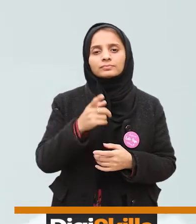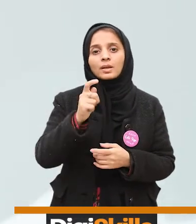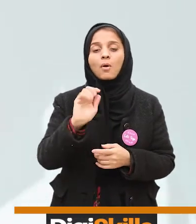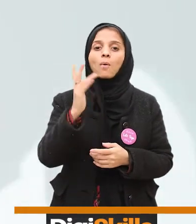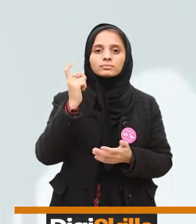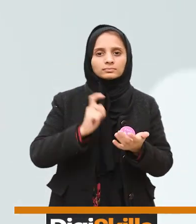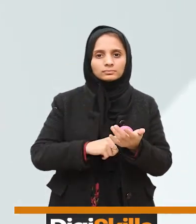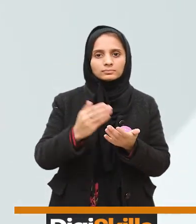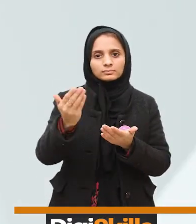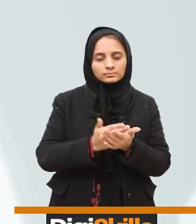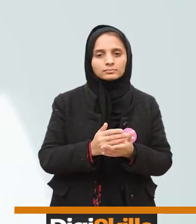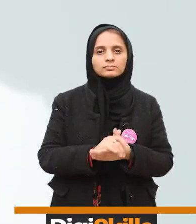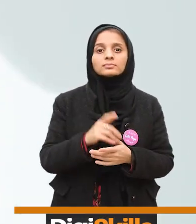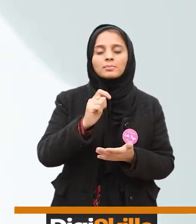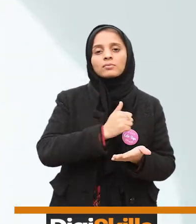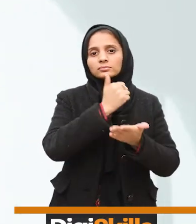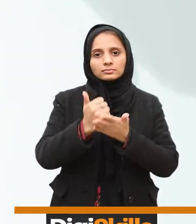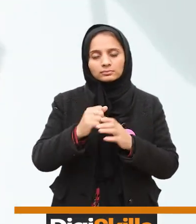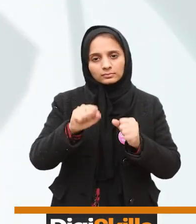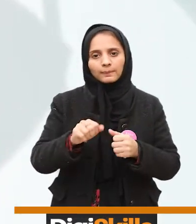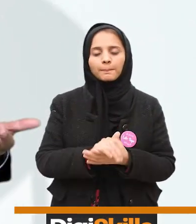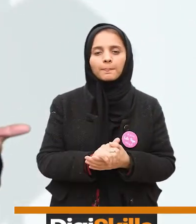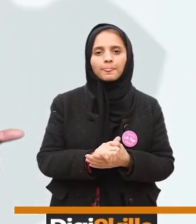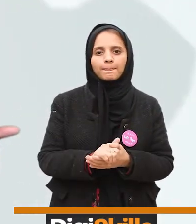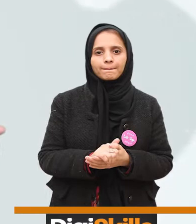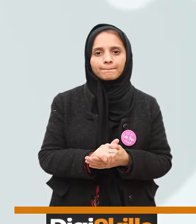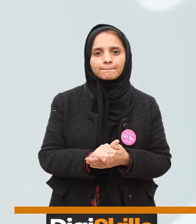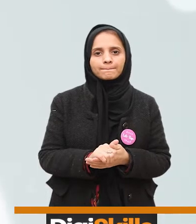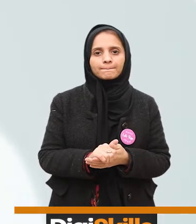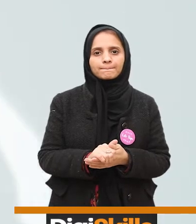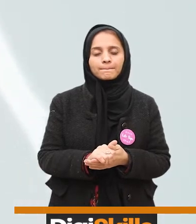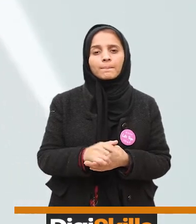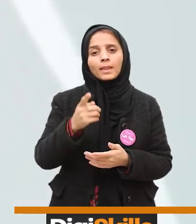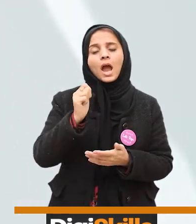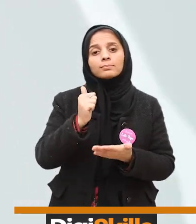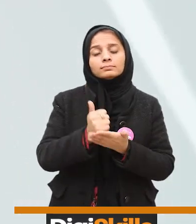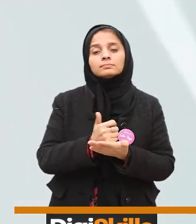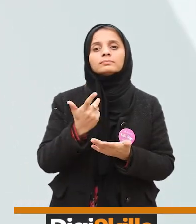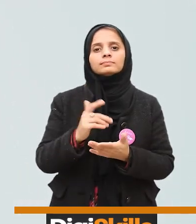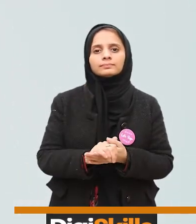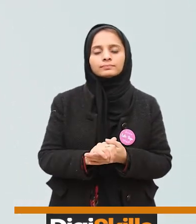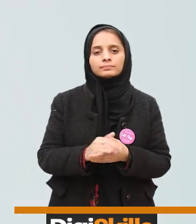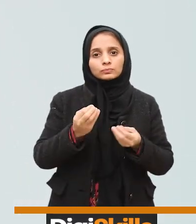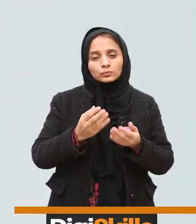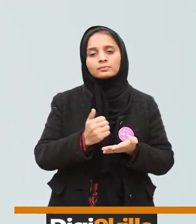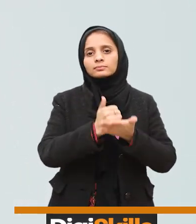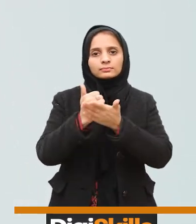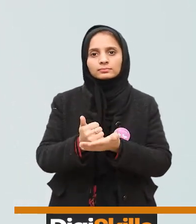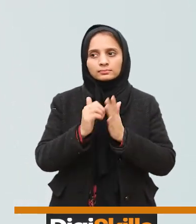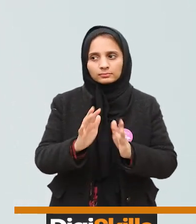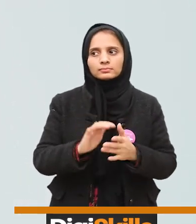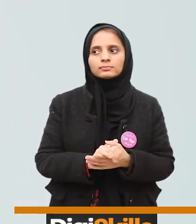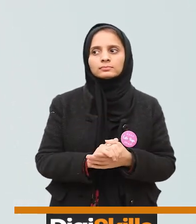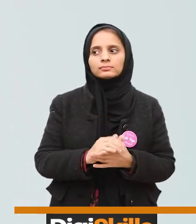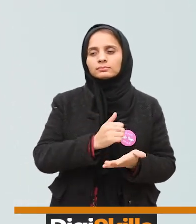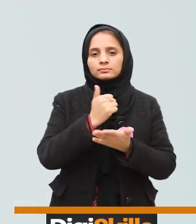آپ نئی بڈ کرتے ہو اور اگر آپ کو پروجیکٹ ایوارڈ ہو جاتا ہے، وہ تو نیا کام ہو گیا۔ جو کام ہے، جو موسٹ امپورٹنٹلی جس کو کہتے